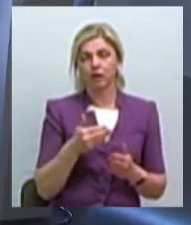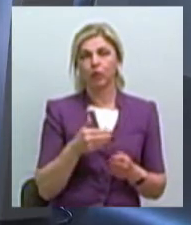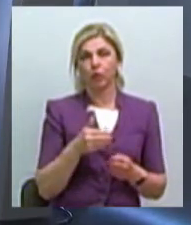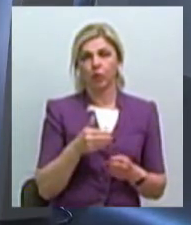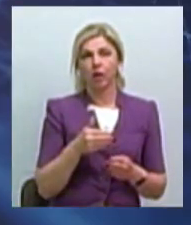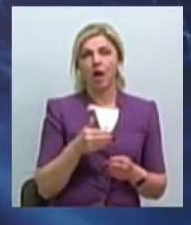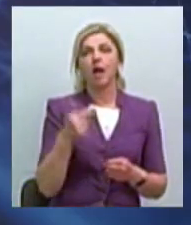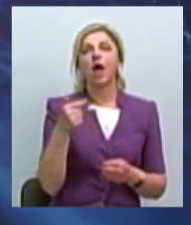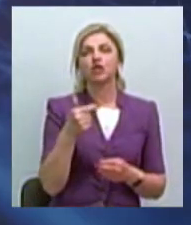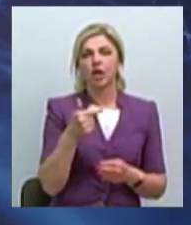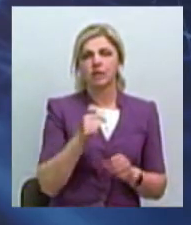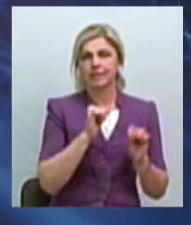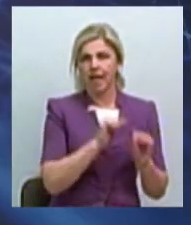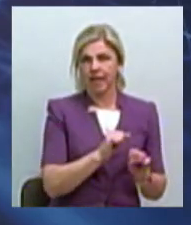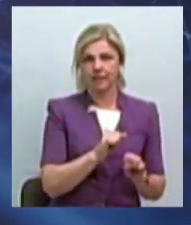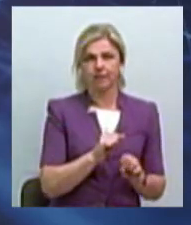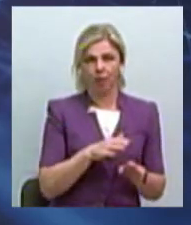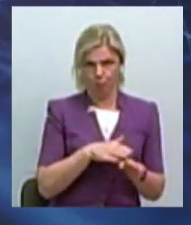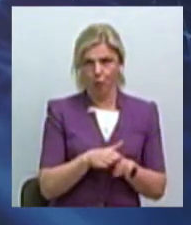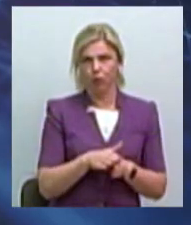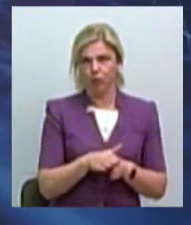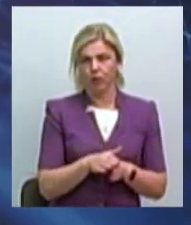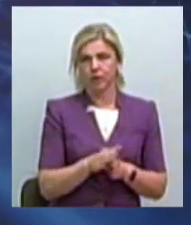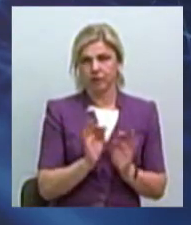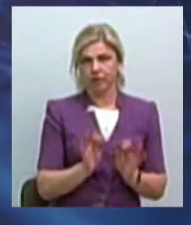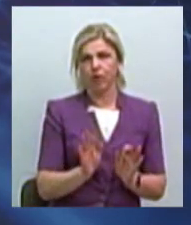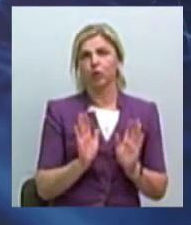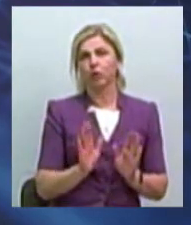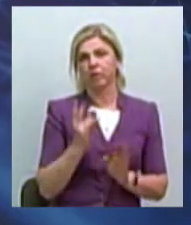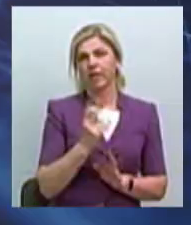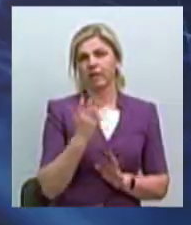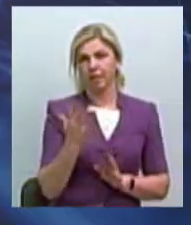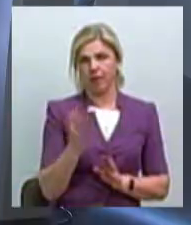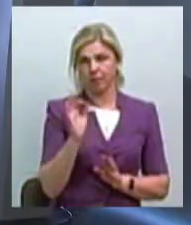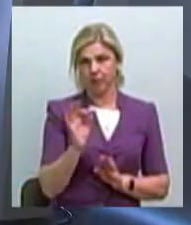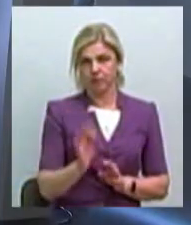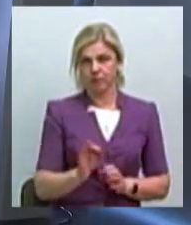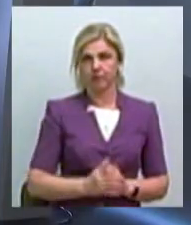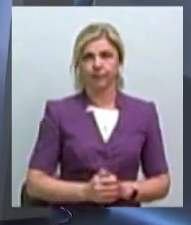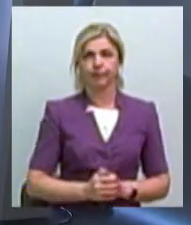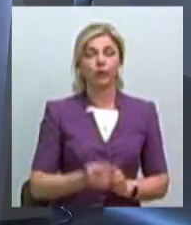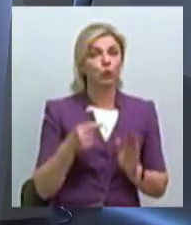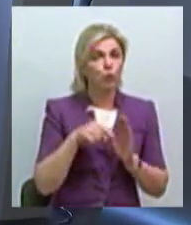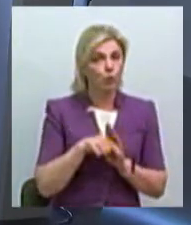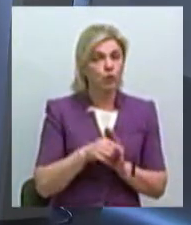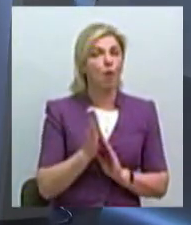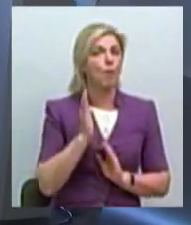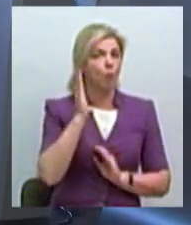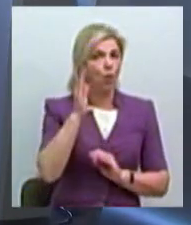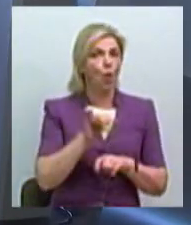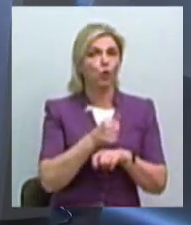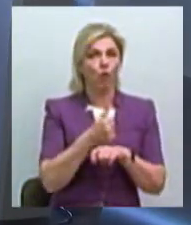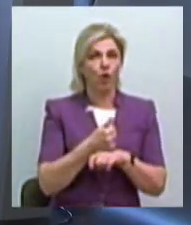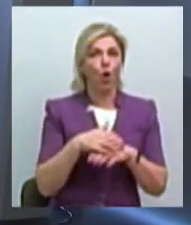повноцінного цивільного захисту такий лише 25. Тобто в майбутньому головам